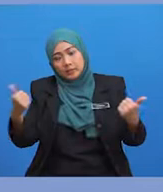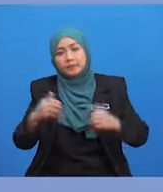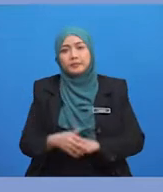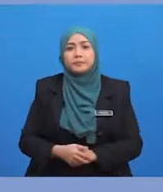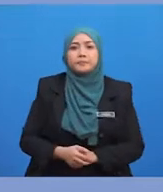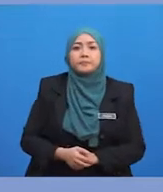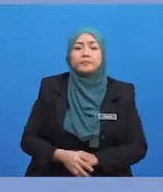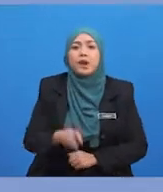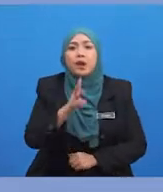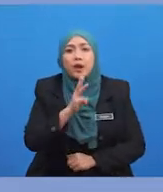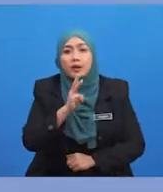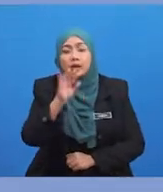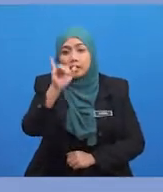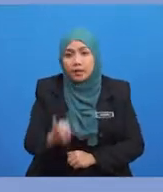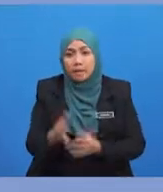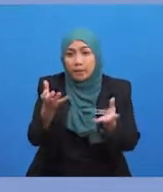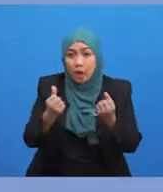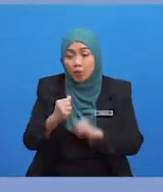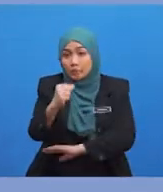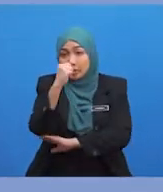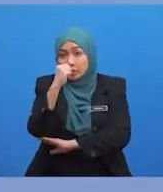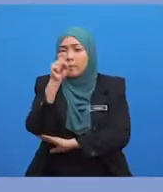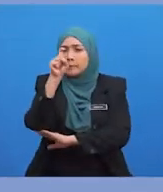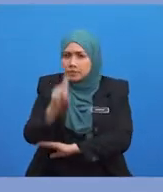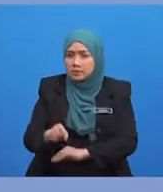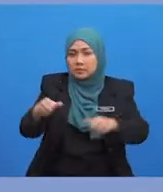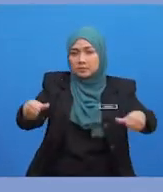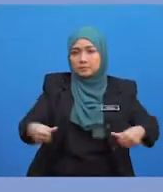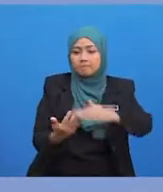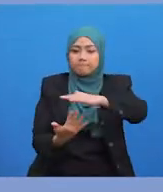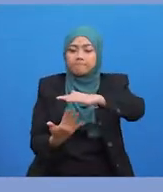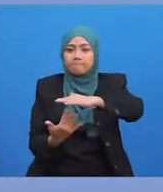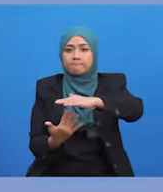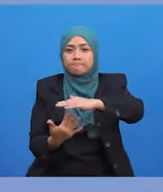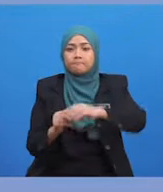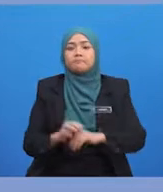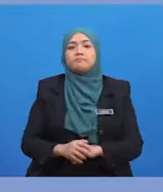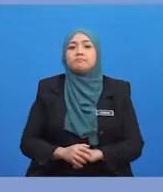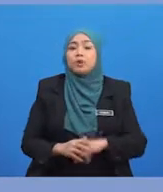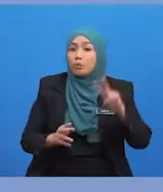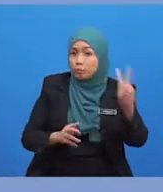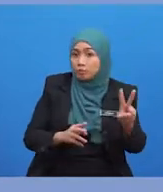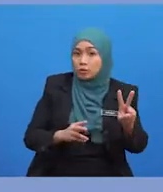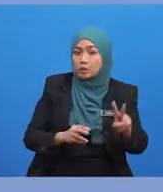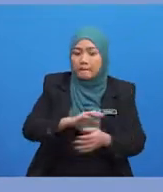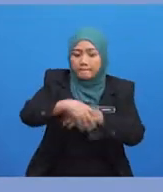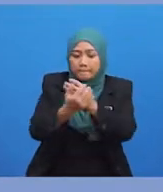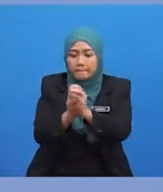dididihkan terlebih dahulu. Basuh tangan sebelum memegang sesuatu makanan.